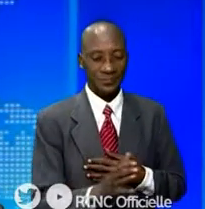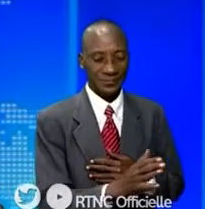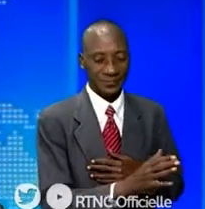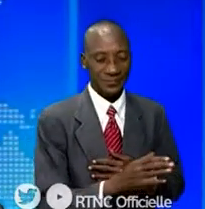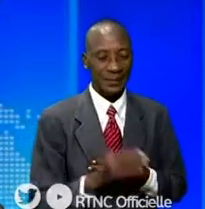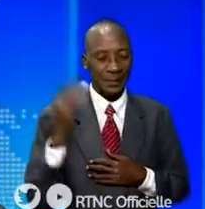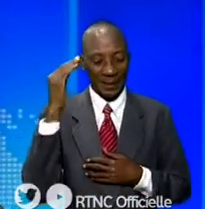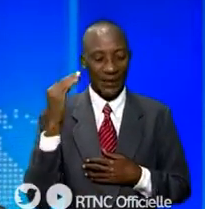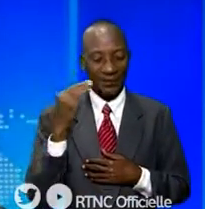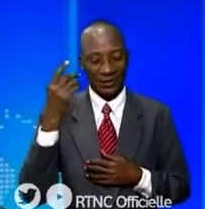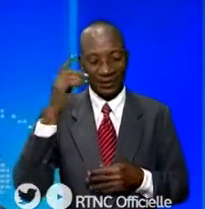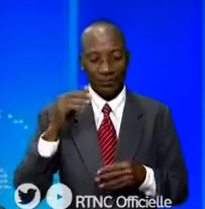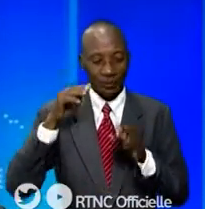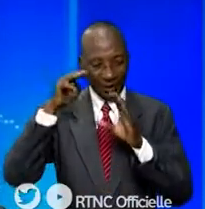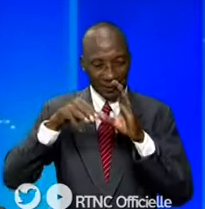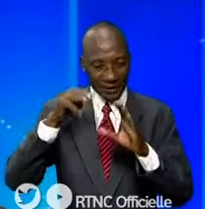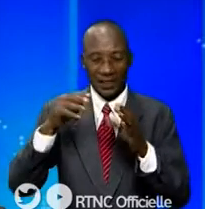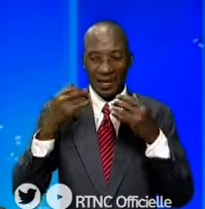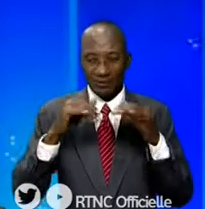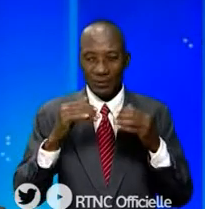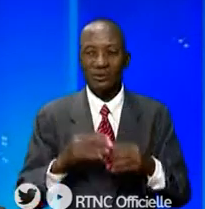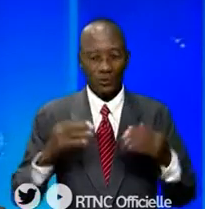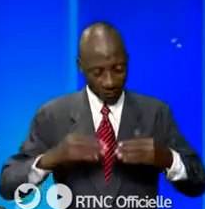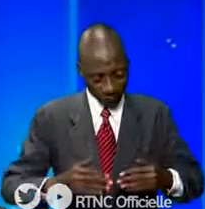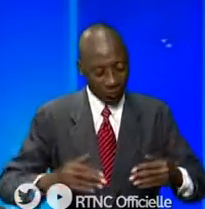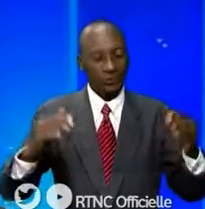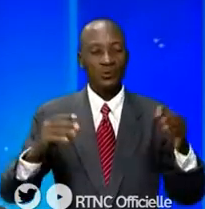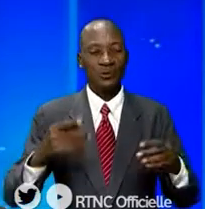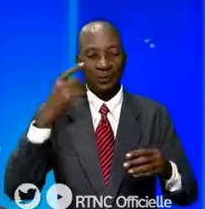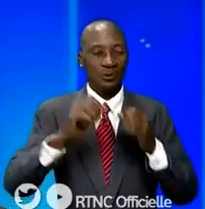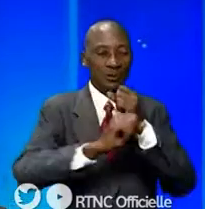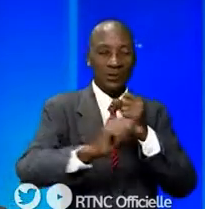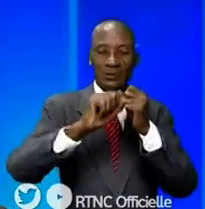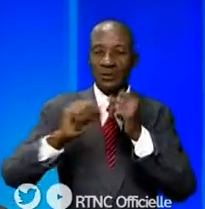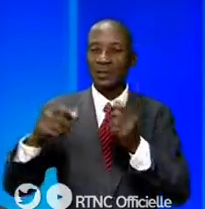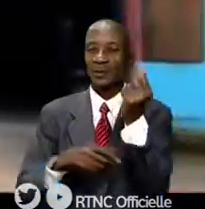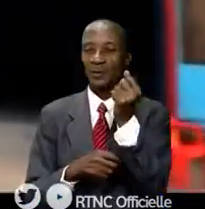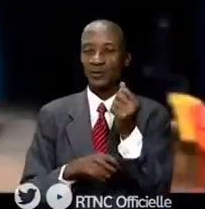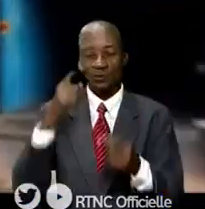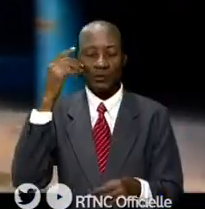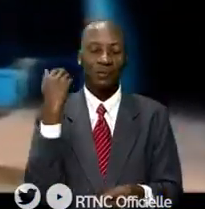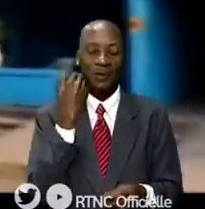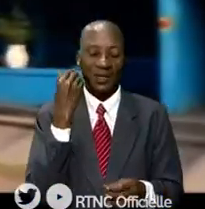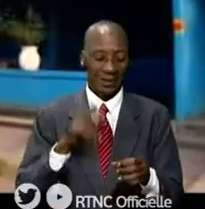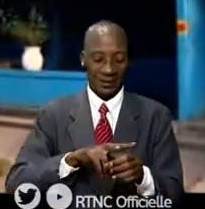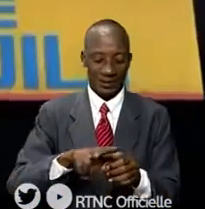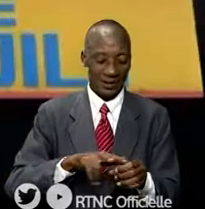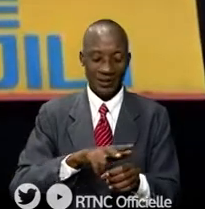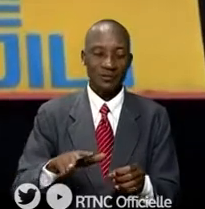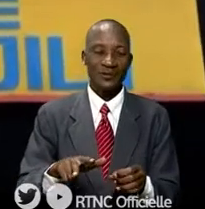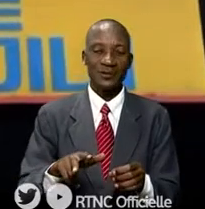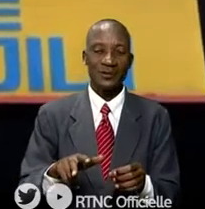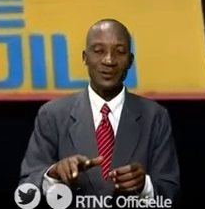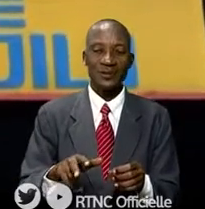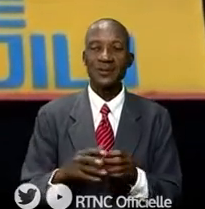Jolino Makelele, poursuit sa croisade contre le Covid-19 dans la commune de Ndjili. Ces autorités